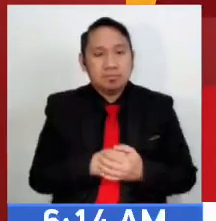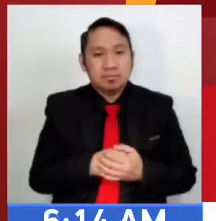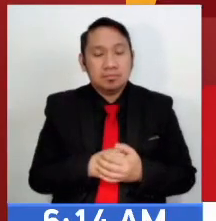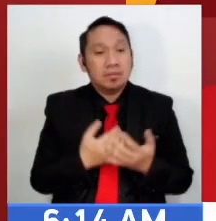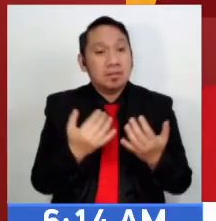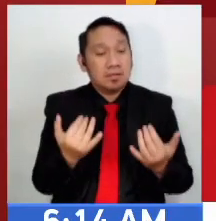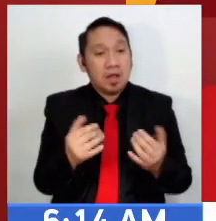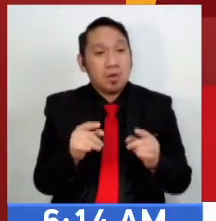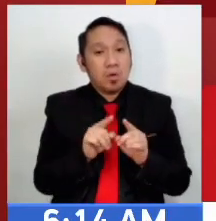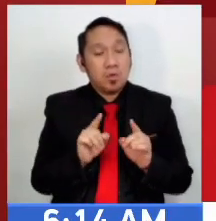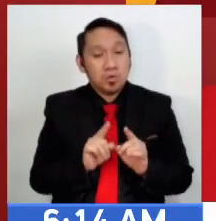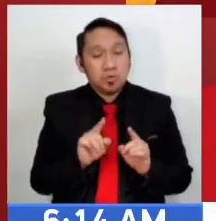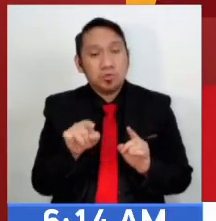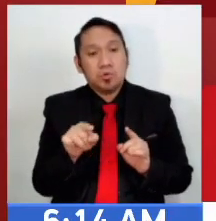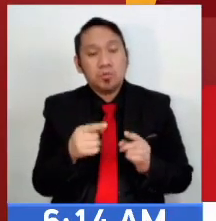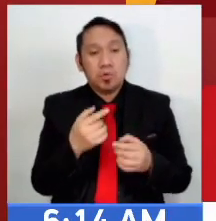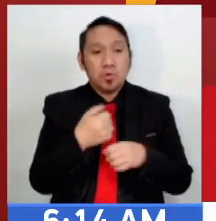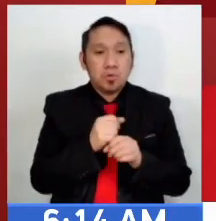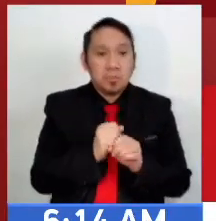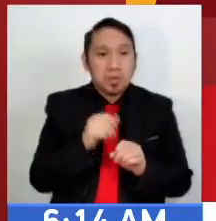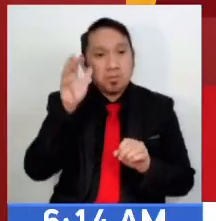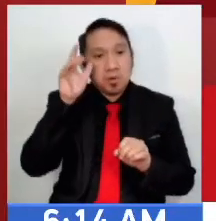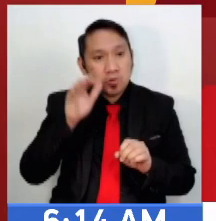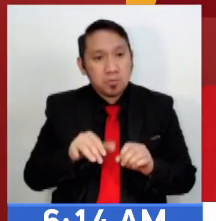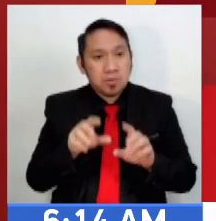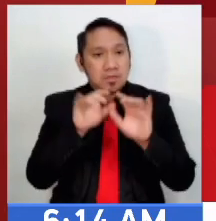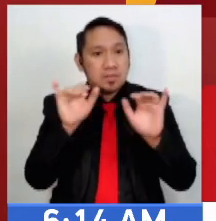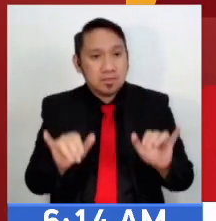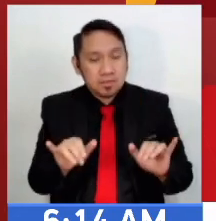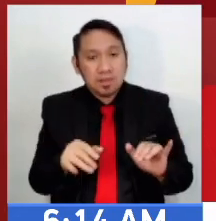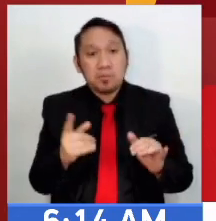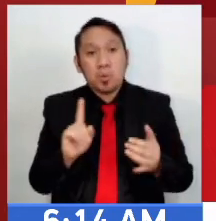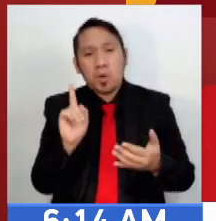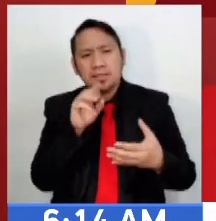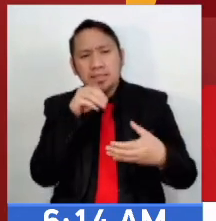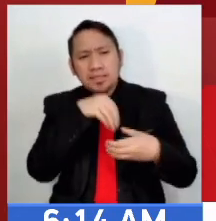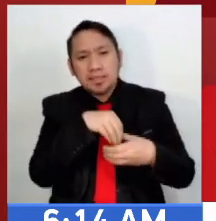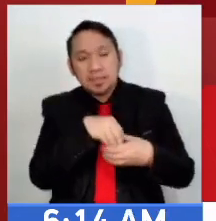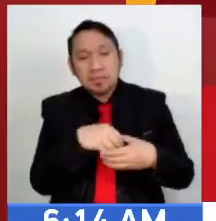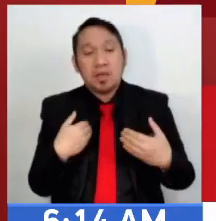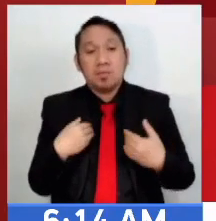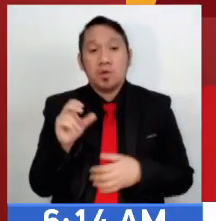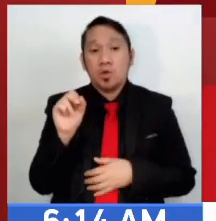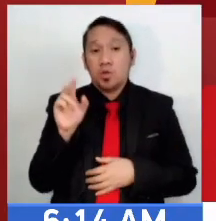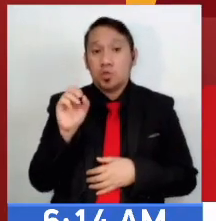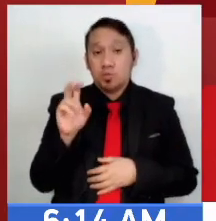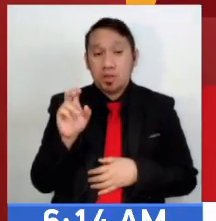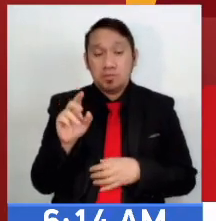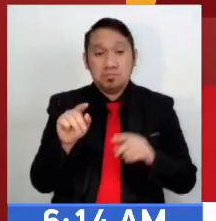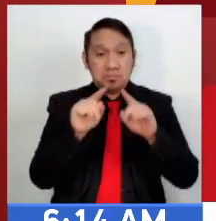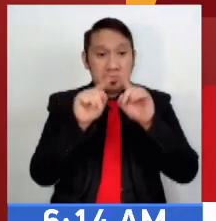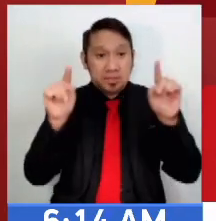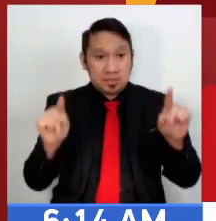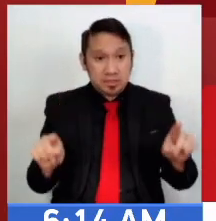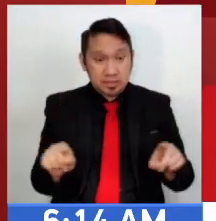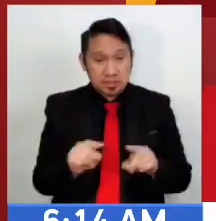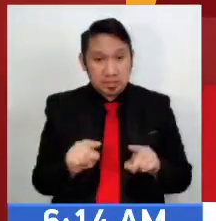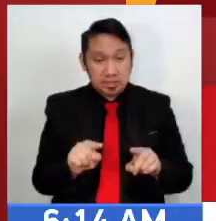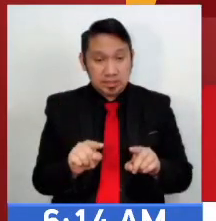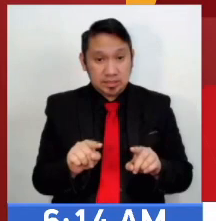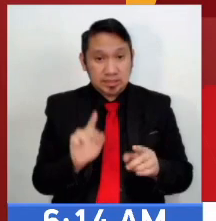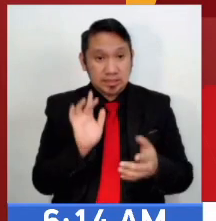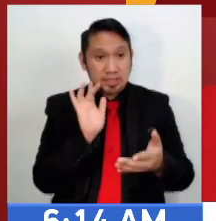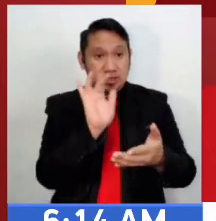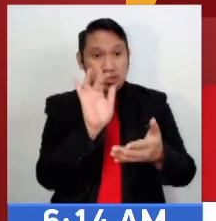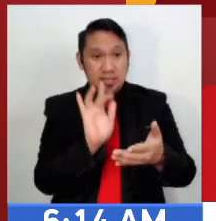software pati sa mga stamping pen. Ang gusto nilang features, at least 12-inch touchscreen, ballot entry slot na kahit hindi pantay ang pagsubo